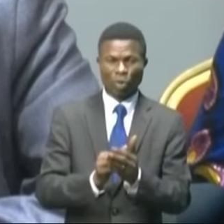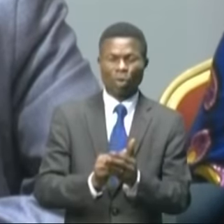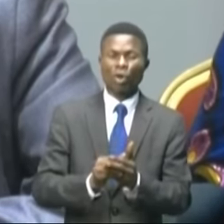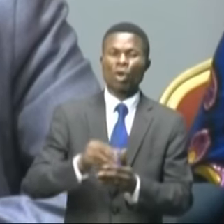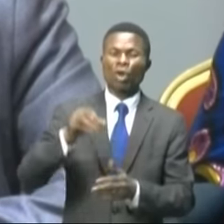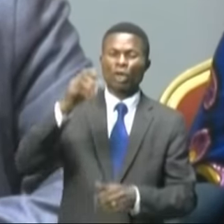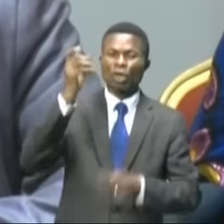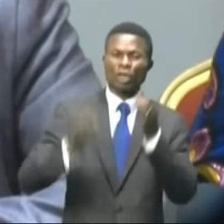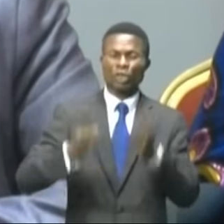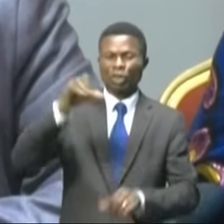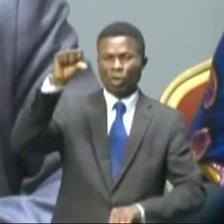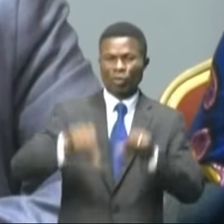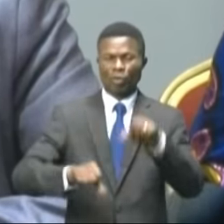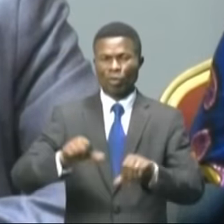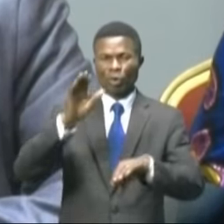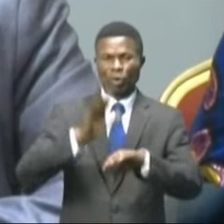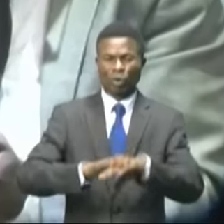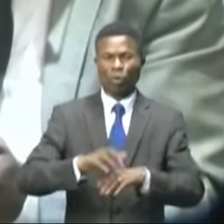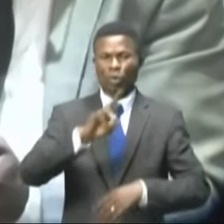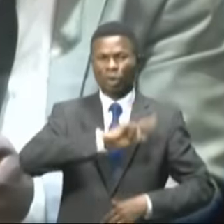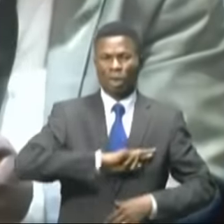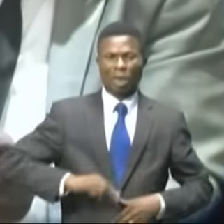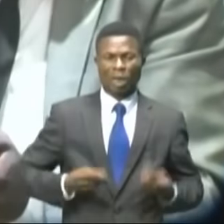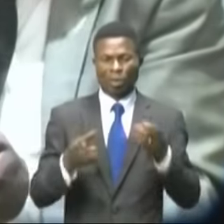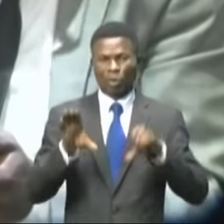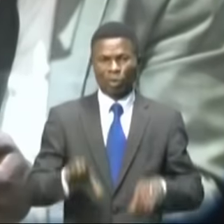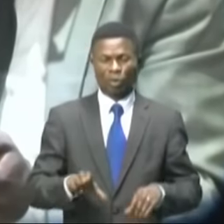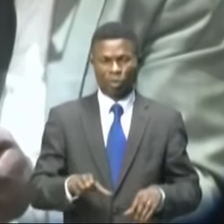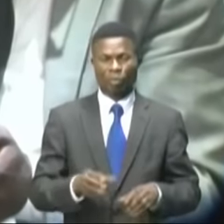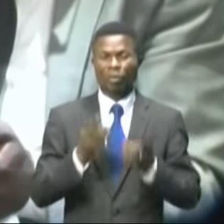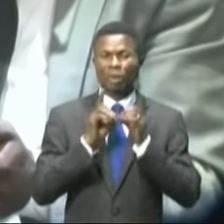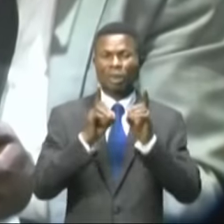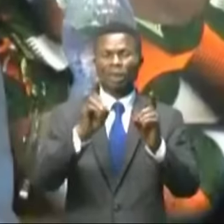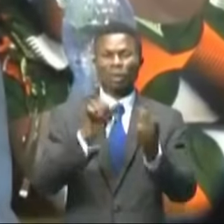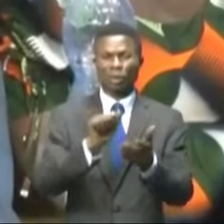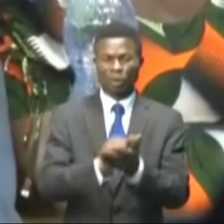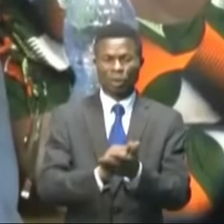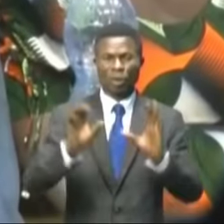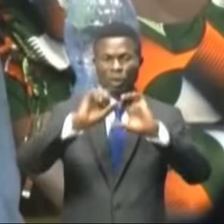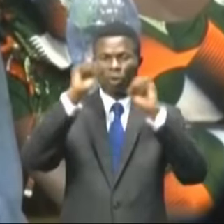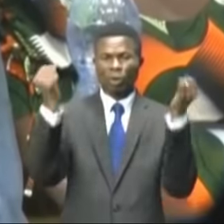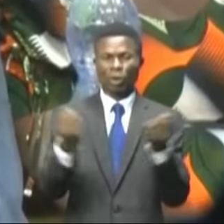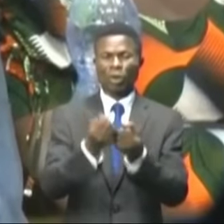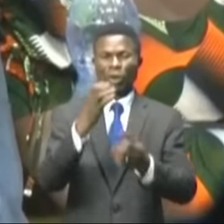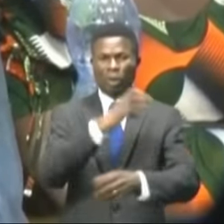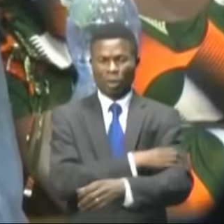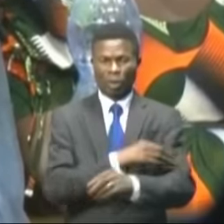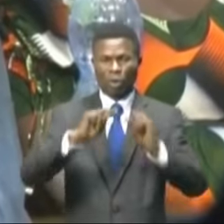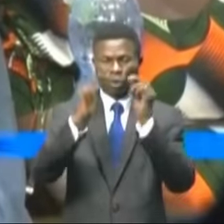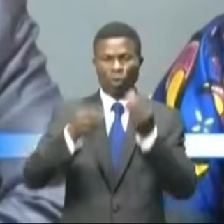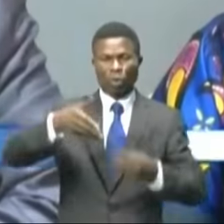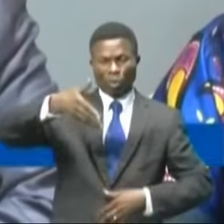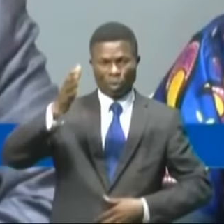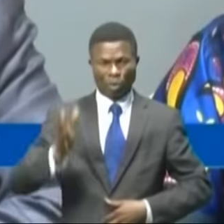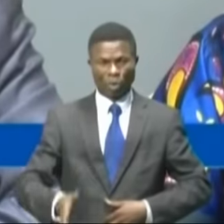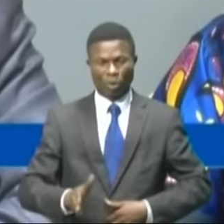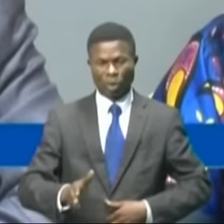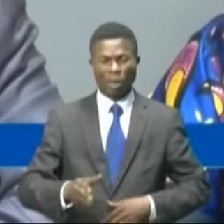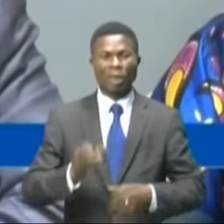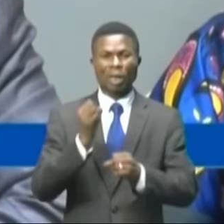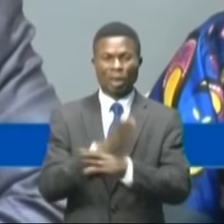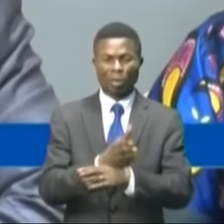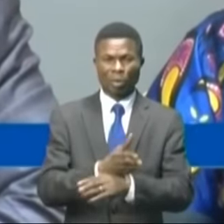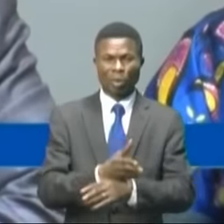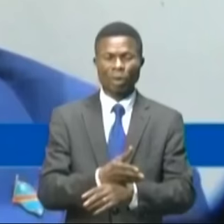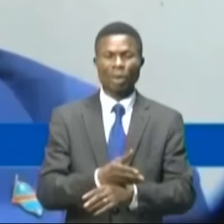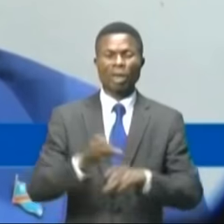criante dont notre pays souffre. Cette déclaration commune de la société civile, panel des experts, a été faite dans la salle